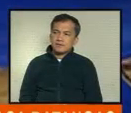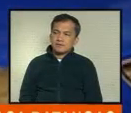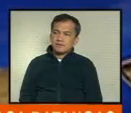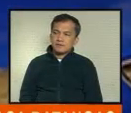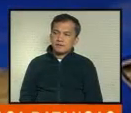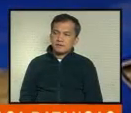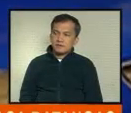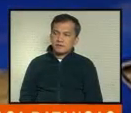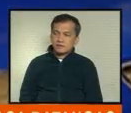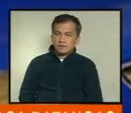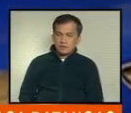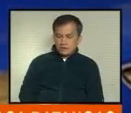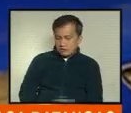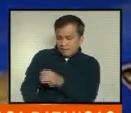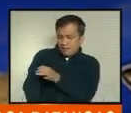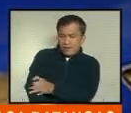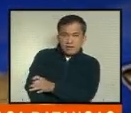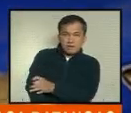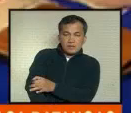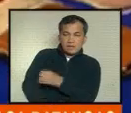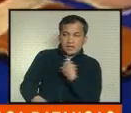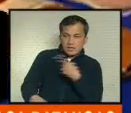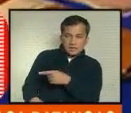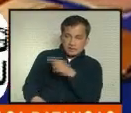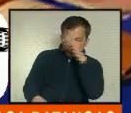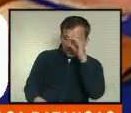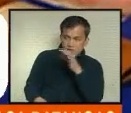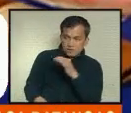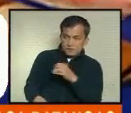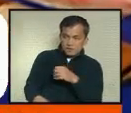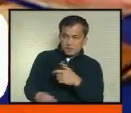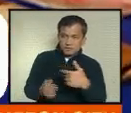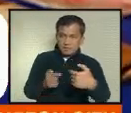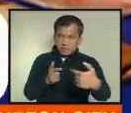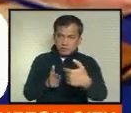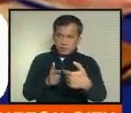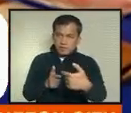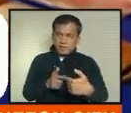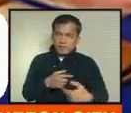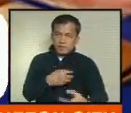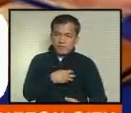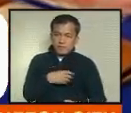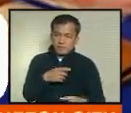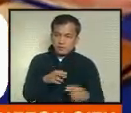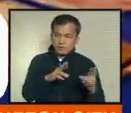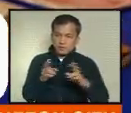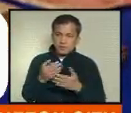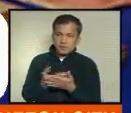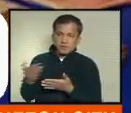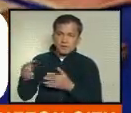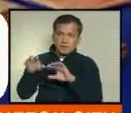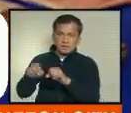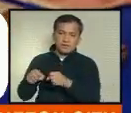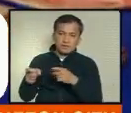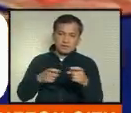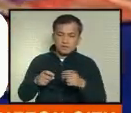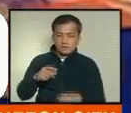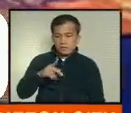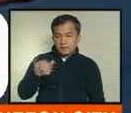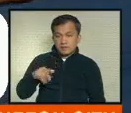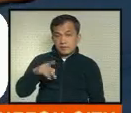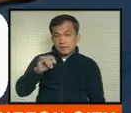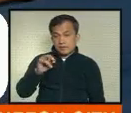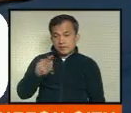Sugat sa kanang braso ang inabot ng lalaking ito matapos magka-engkwentro ang mga polis sa ikinasang by-bust operation ng Pasay